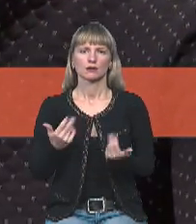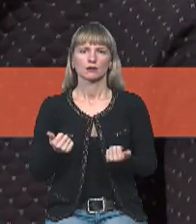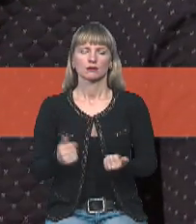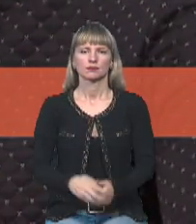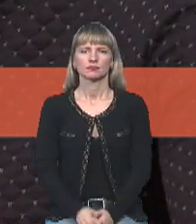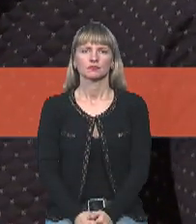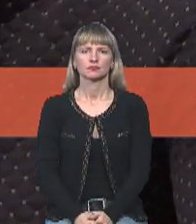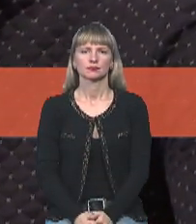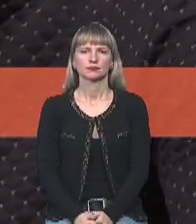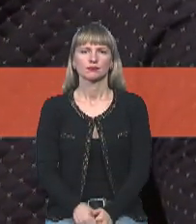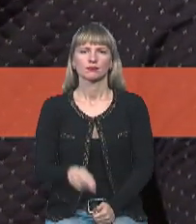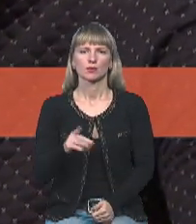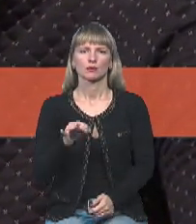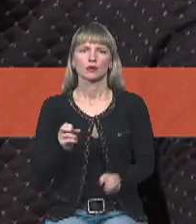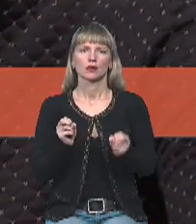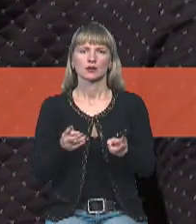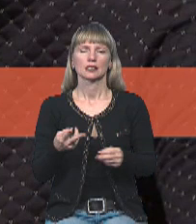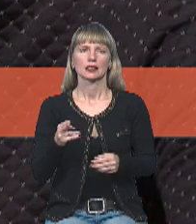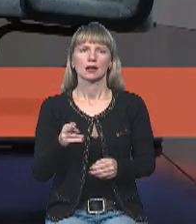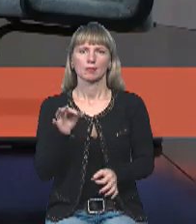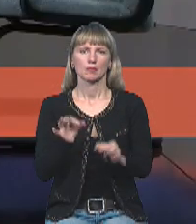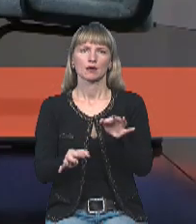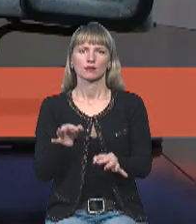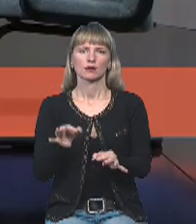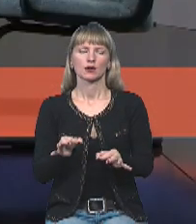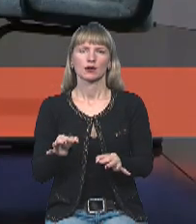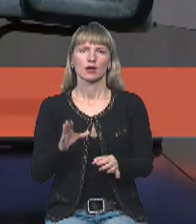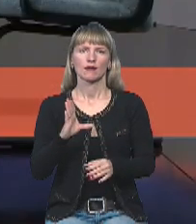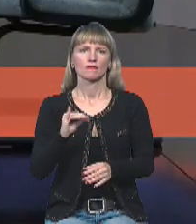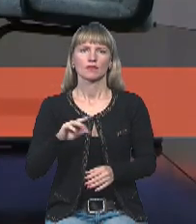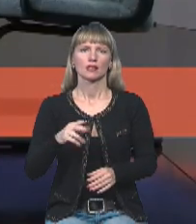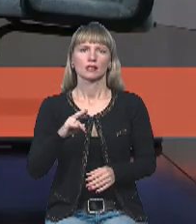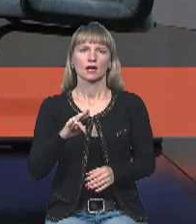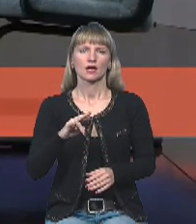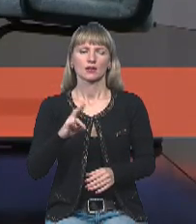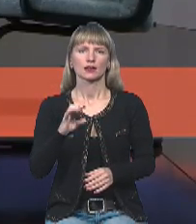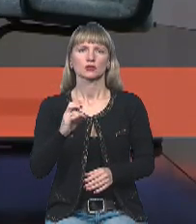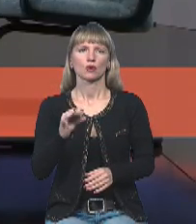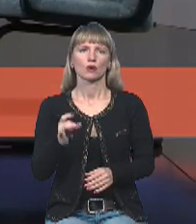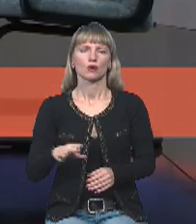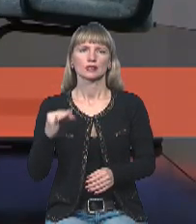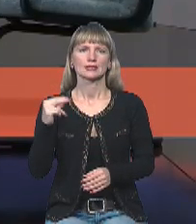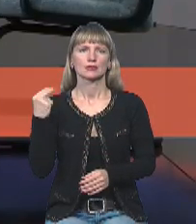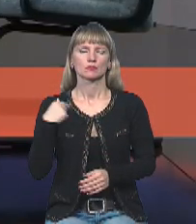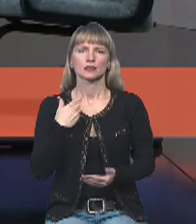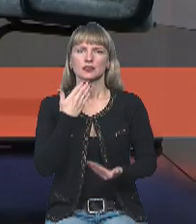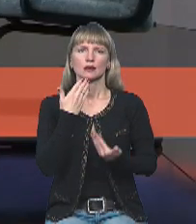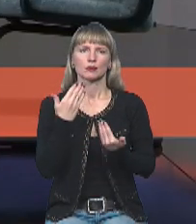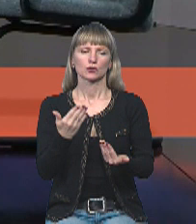І про ризики для довкілля Вільнянського району і Запоріжжя ми запитували